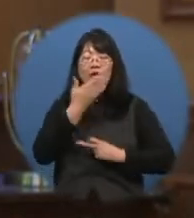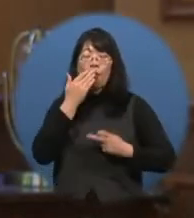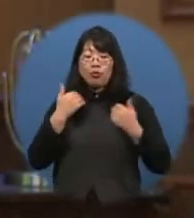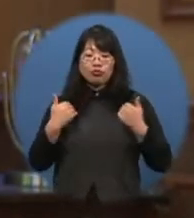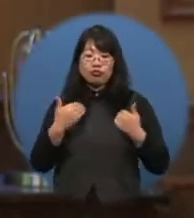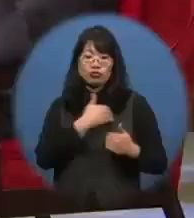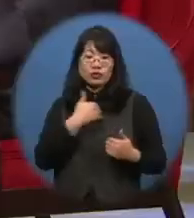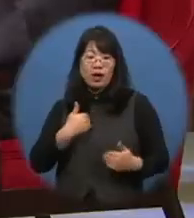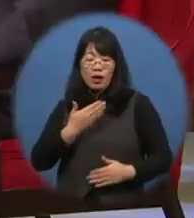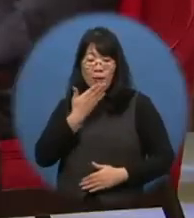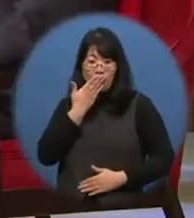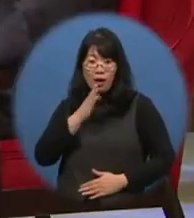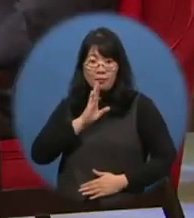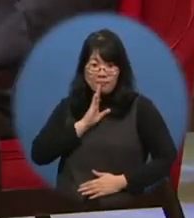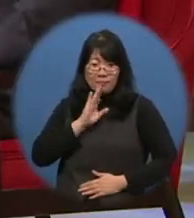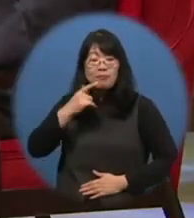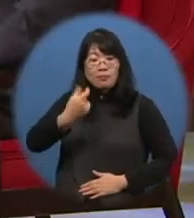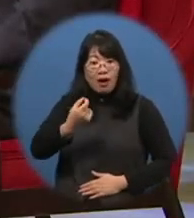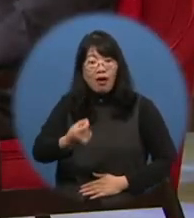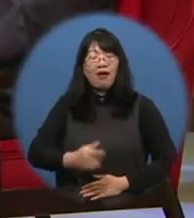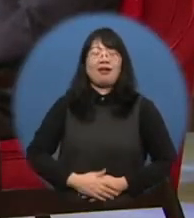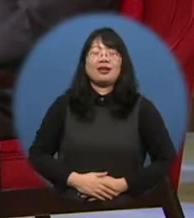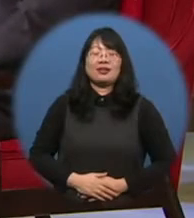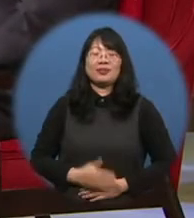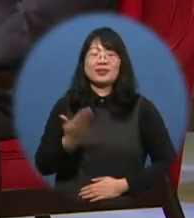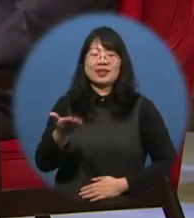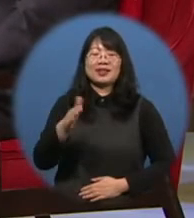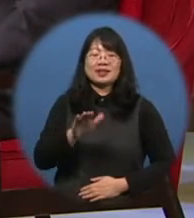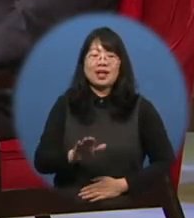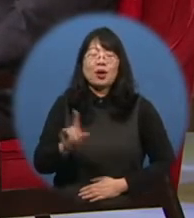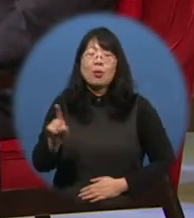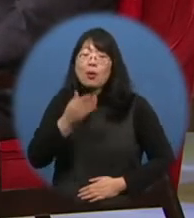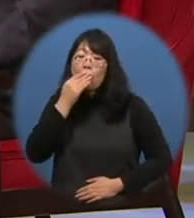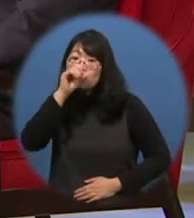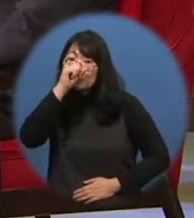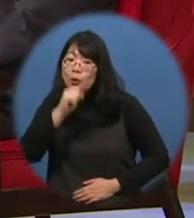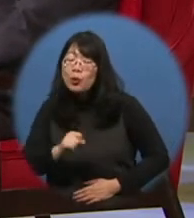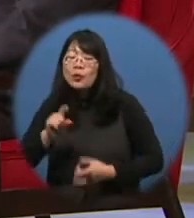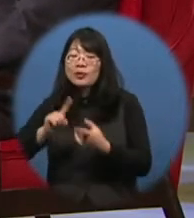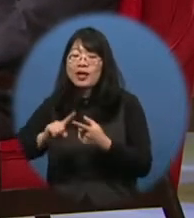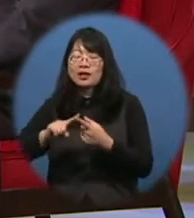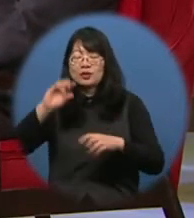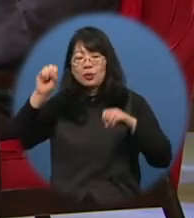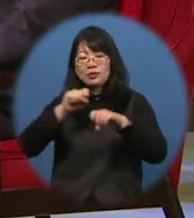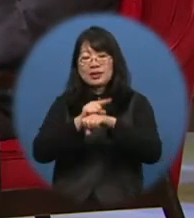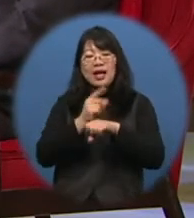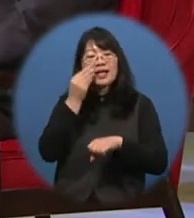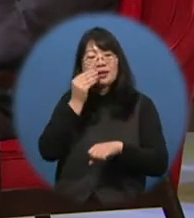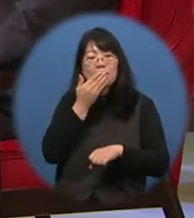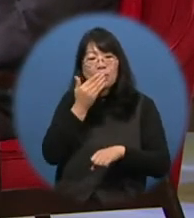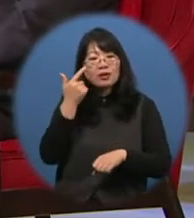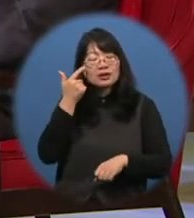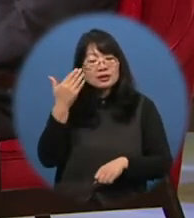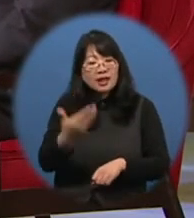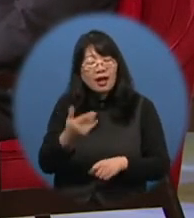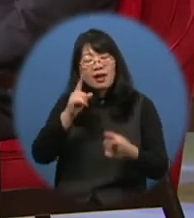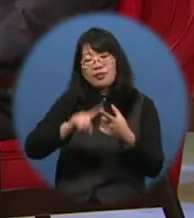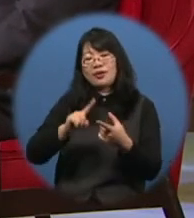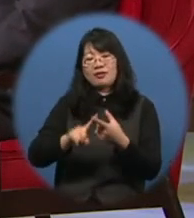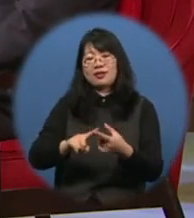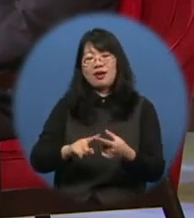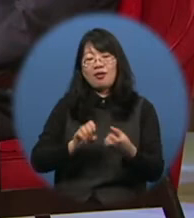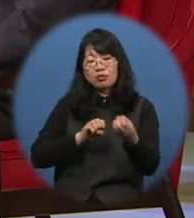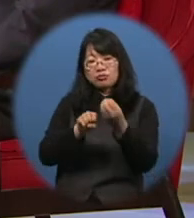좋다가 맞는 말이잖아요. 좋다까지는 맞는 겁니다. 그러니까요. 근데 뭘 먹는 게 좋은지는 동물성 뭐... 기름을 먹느냐에 대한